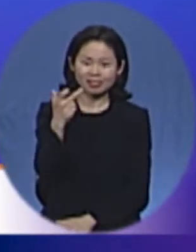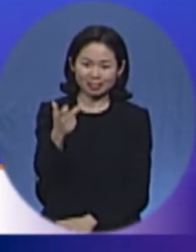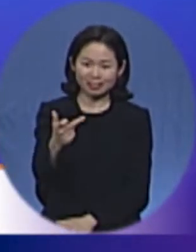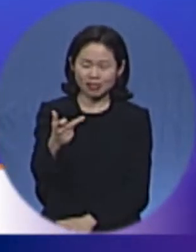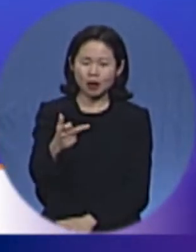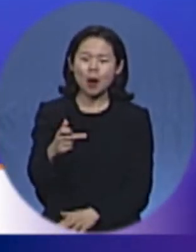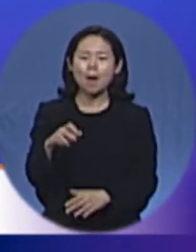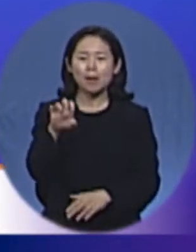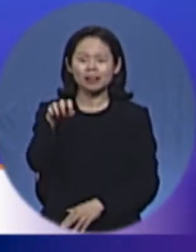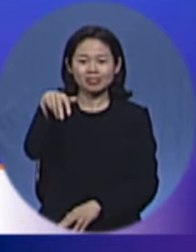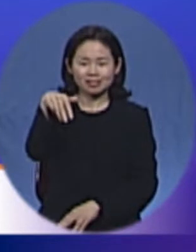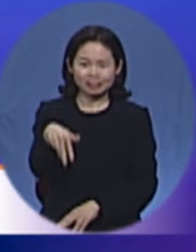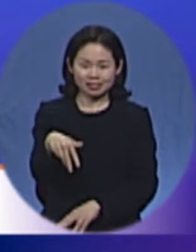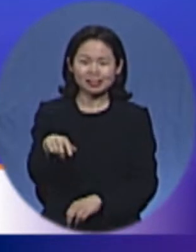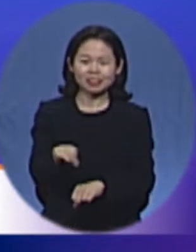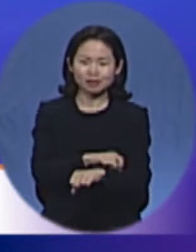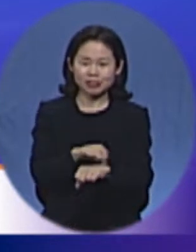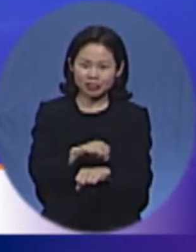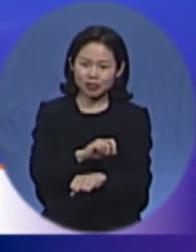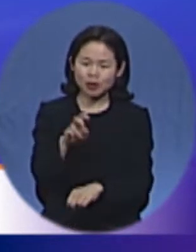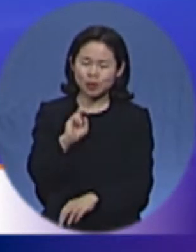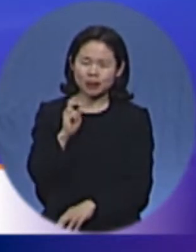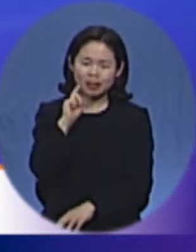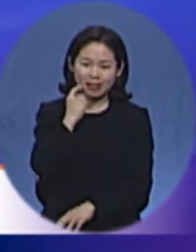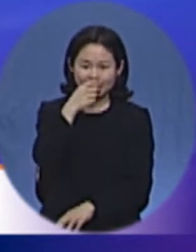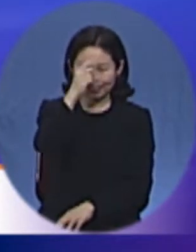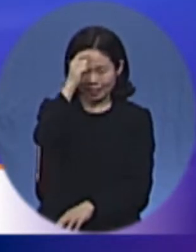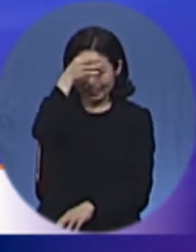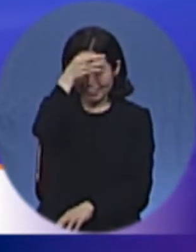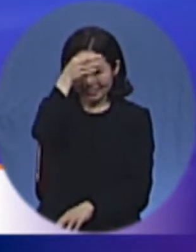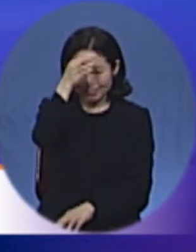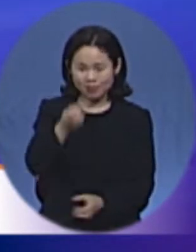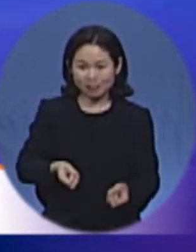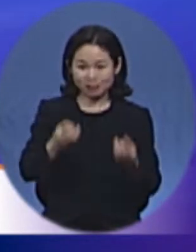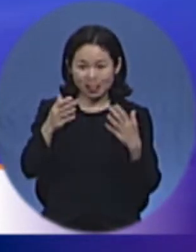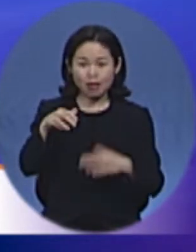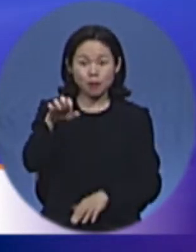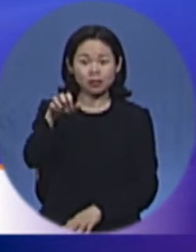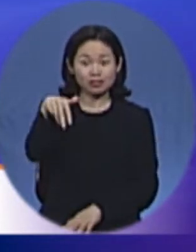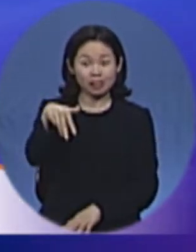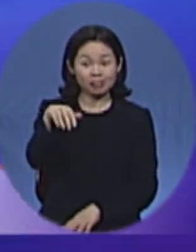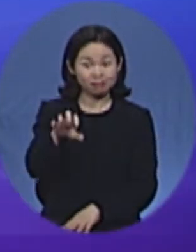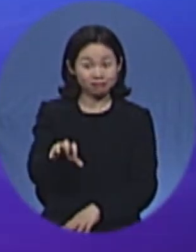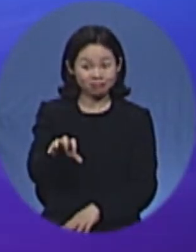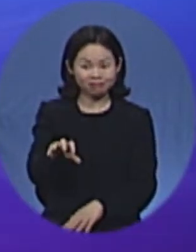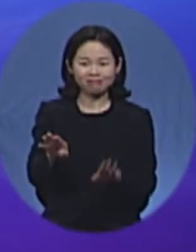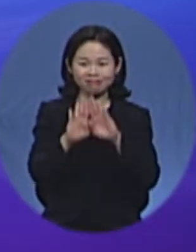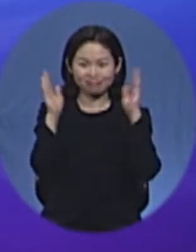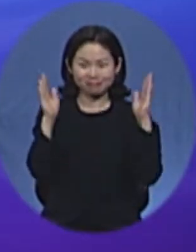스페셜 뮤직앤아트 페스티벌이 이 강원도 평창에서 열렸습니다. 이명아 기자가 다녀왔습니다.